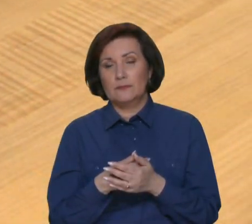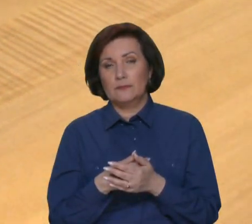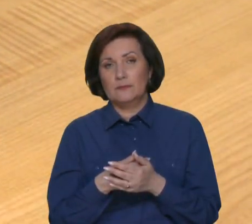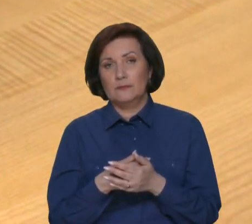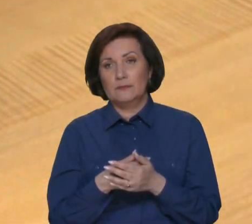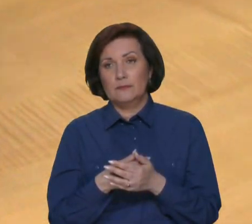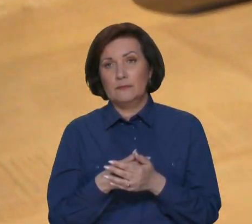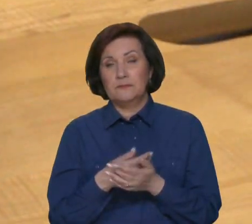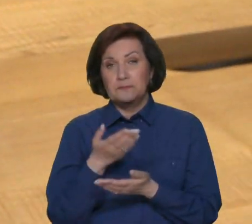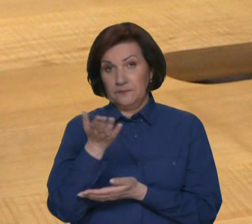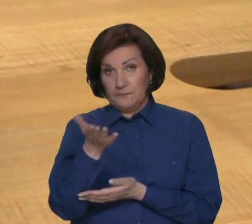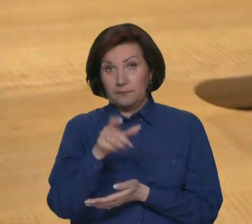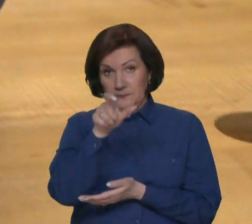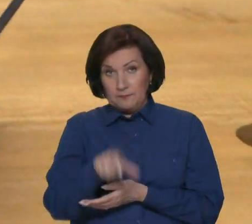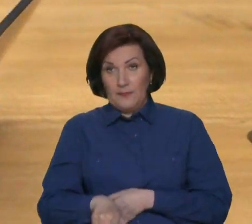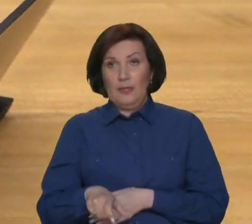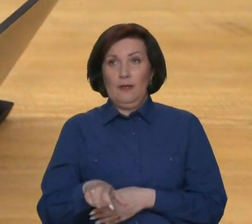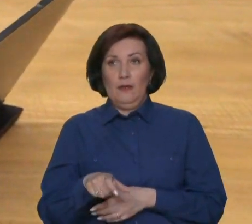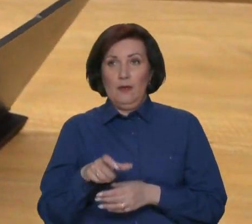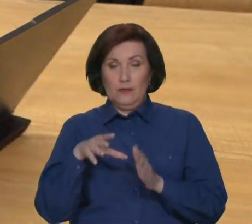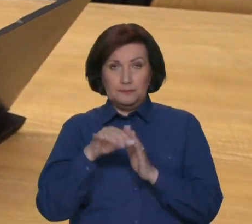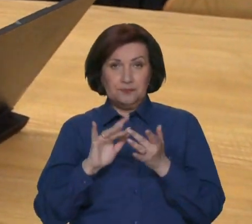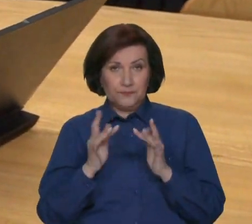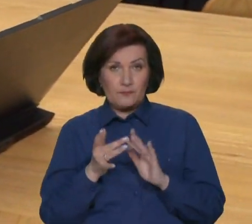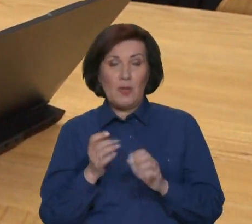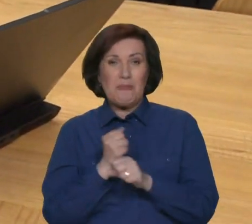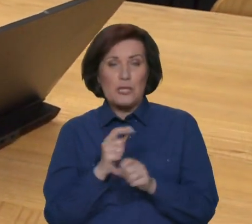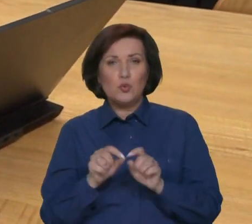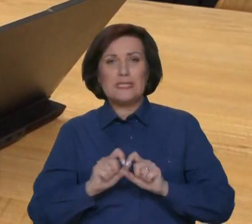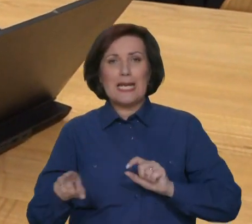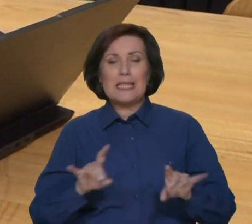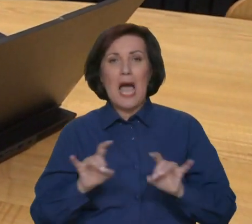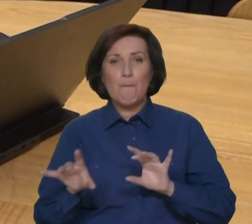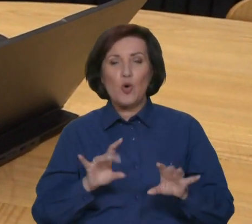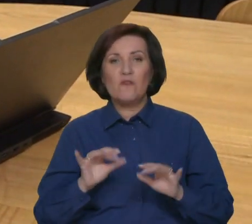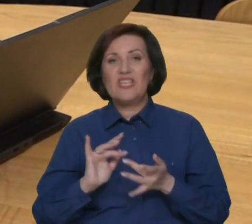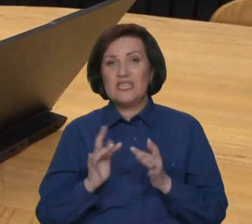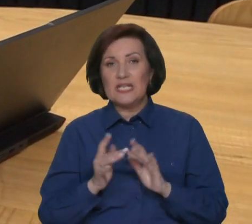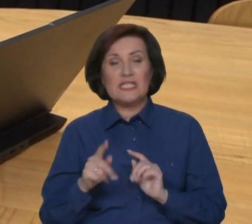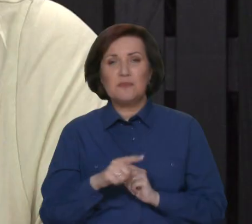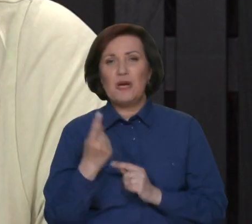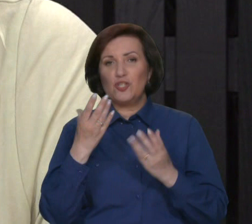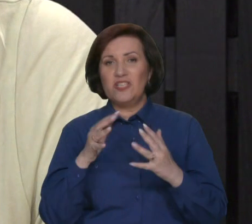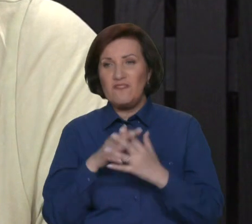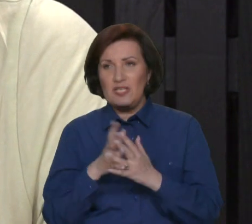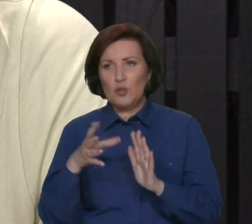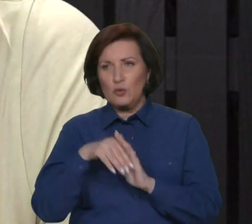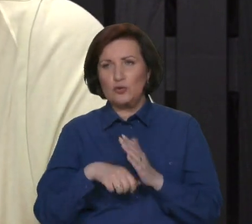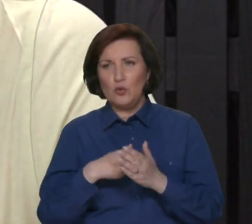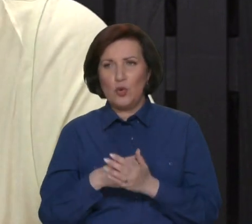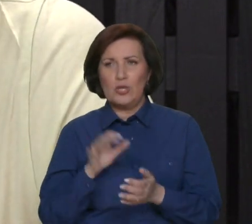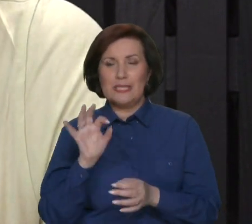наприклад. Андрій також IT-армієць. Він таргетолог, працює з рекламою в інтернеті. З перших днів війни чоловік долучився